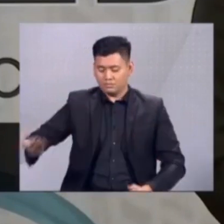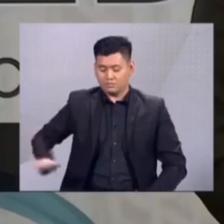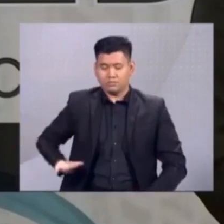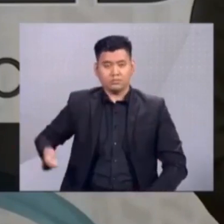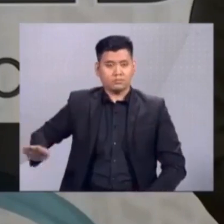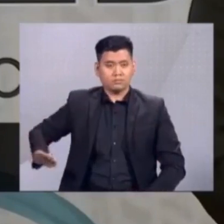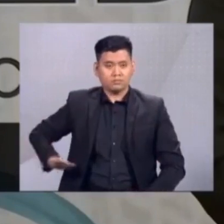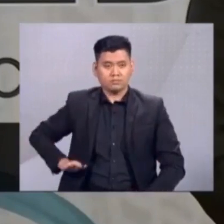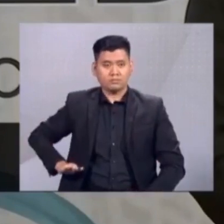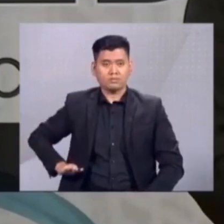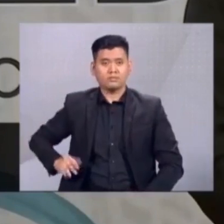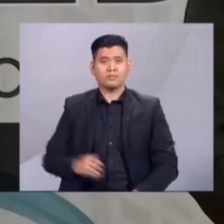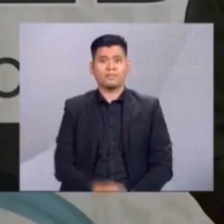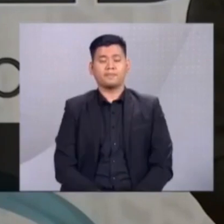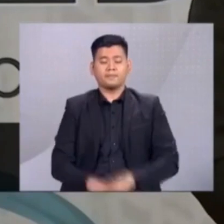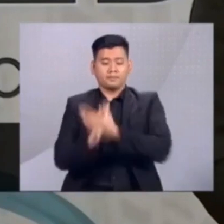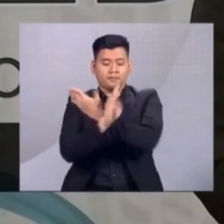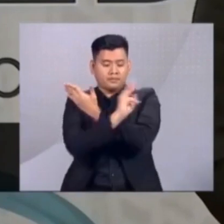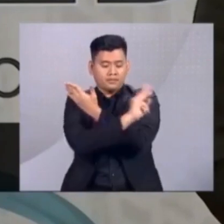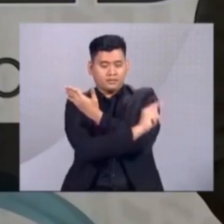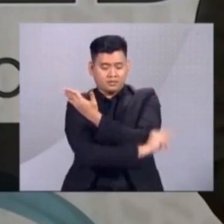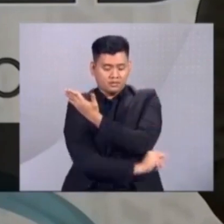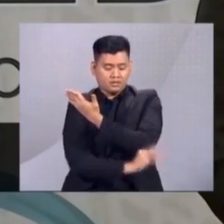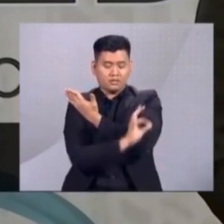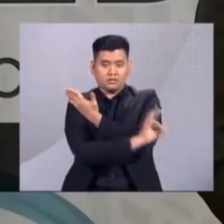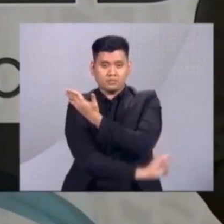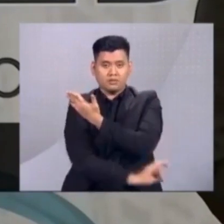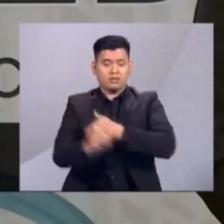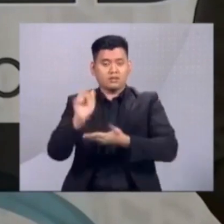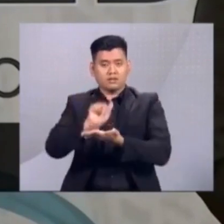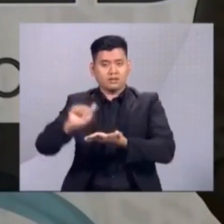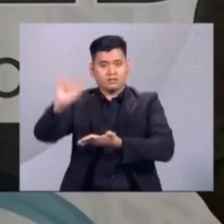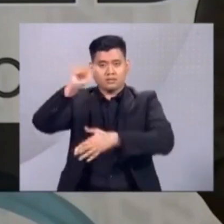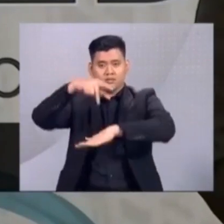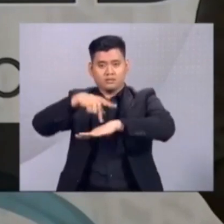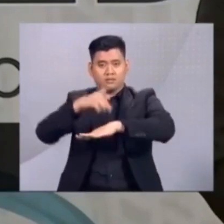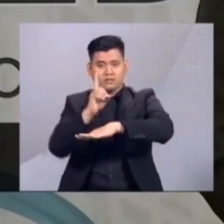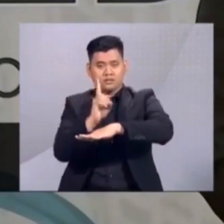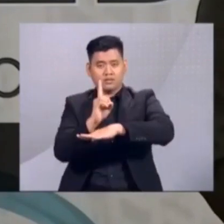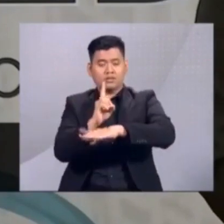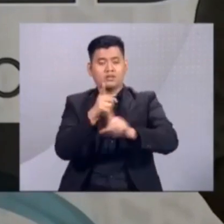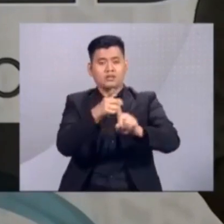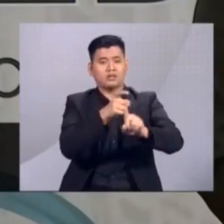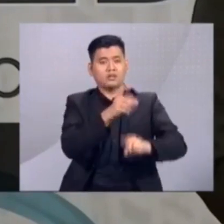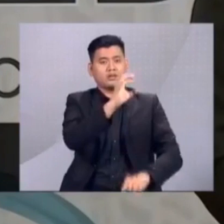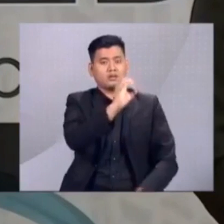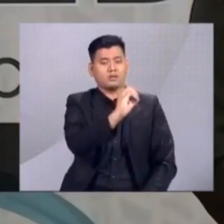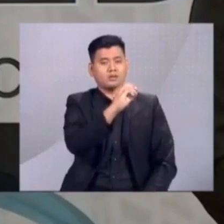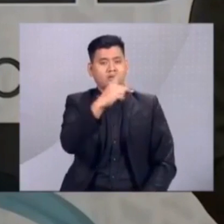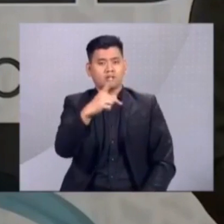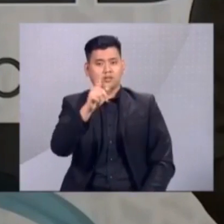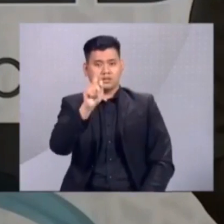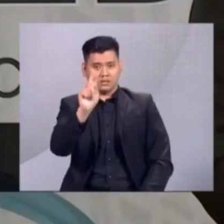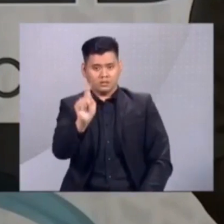Sembilan, 1 kes di Akademi Immigration Malaysia, Port Dickson, di mana kes merupakan orang kena tahan yang dipindahkan ke